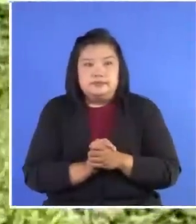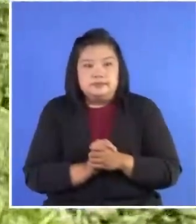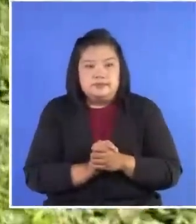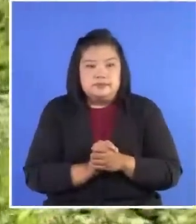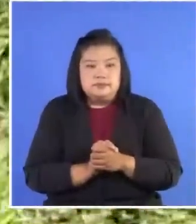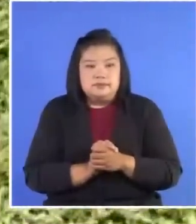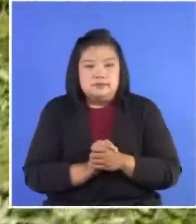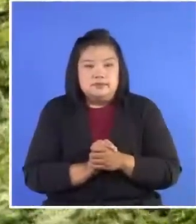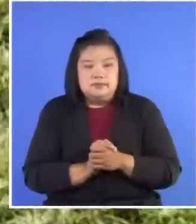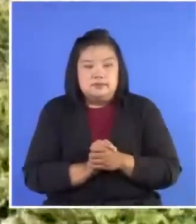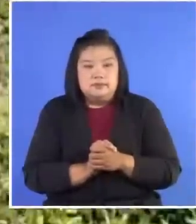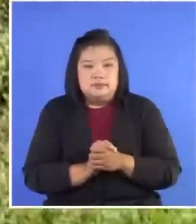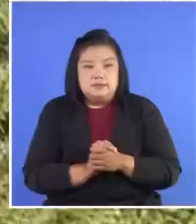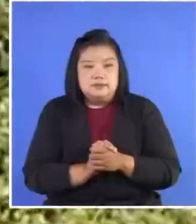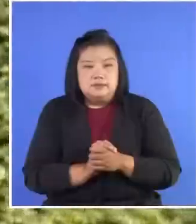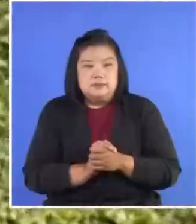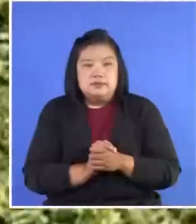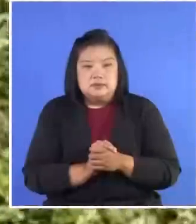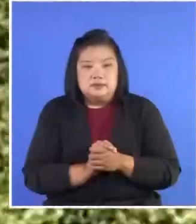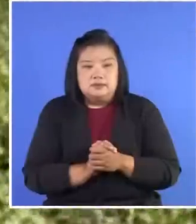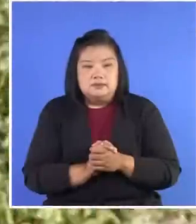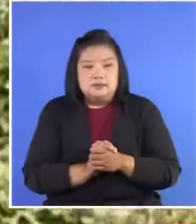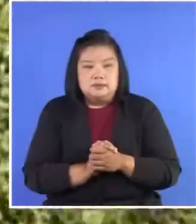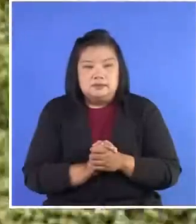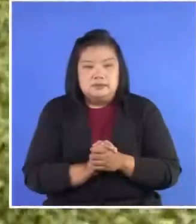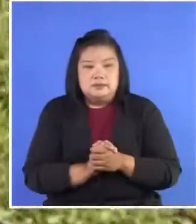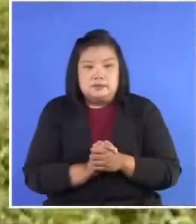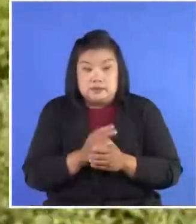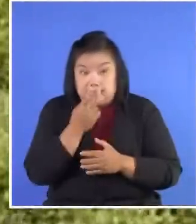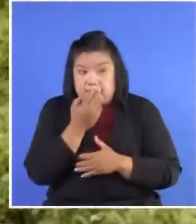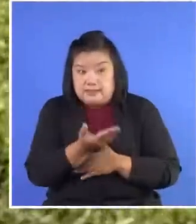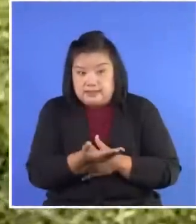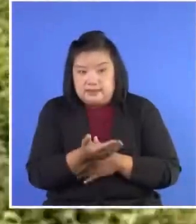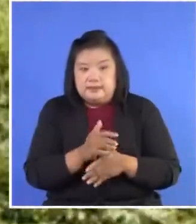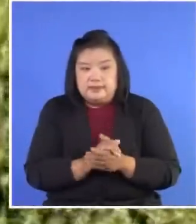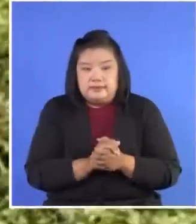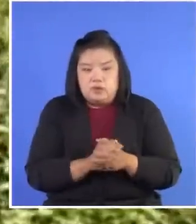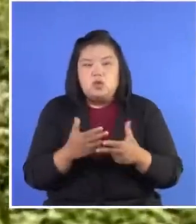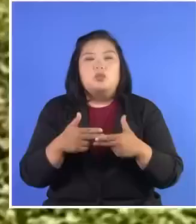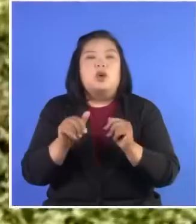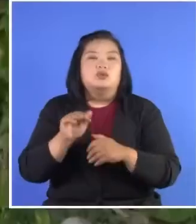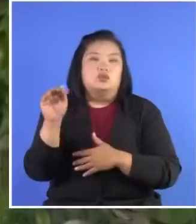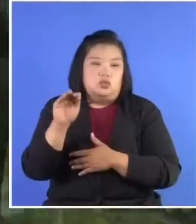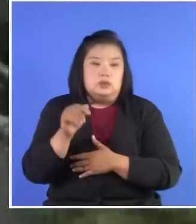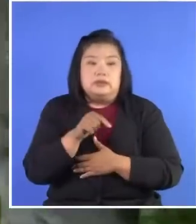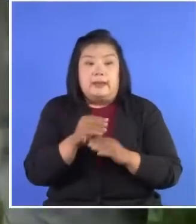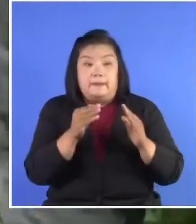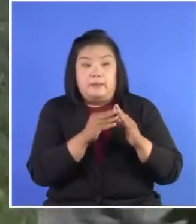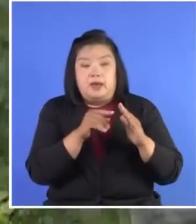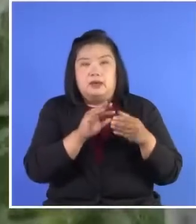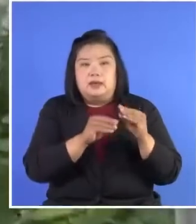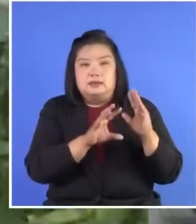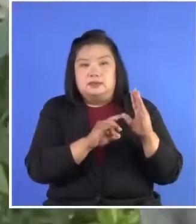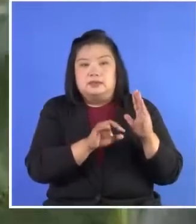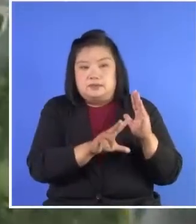นี้เนี่ยอยู่ในเล้าไก่แล้วนะคะแล้วก็มันหนีออกมาอยู่ตรงนี้ไปปล่อยป่าค่ะบ้านเลขที่ 73พบนางสาว